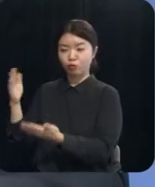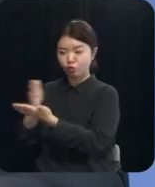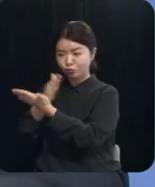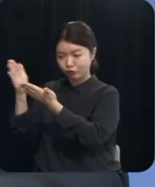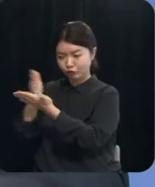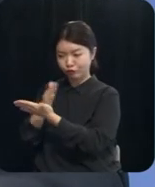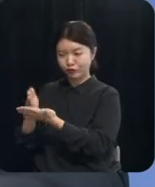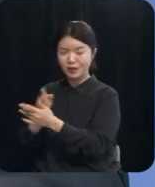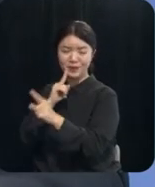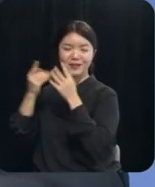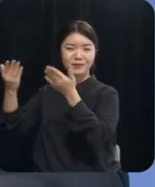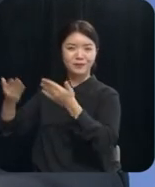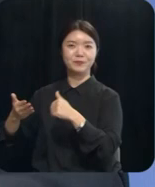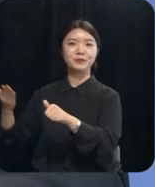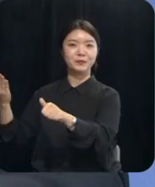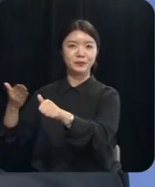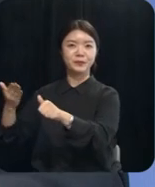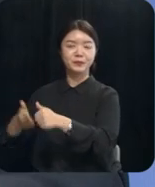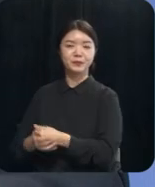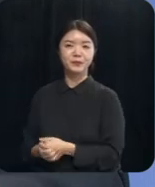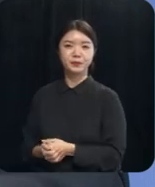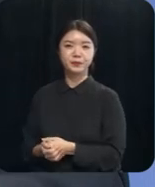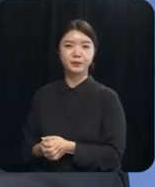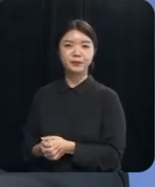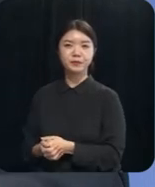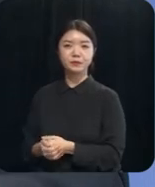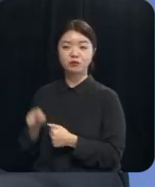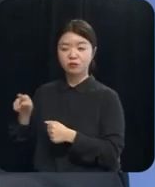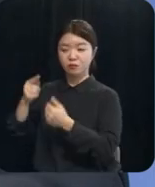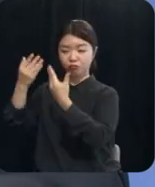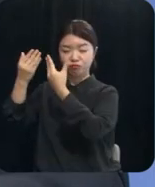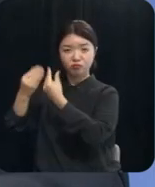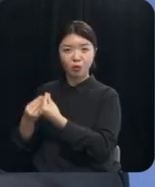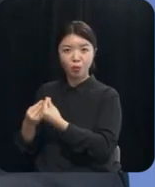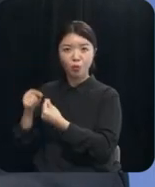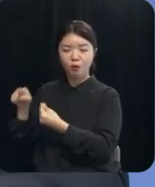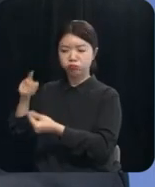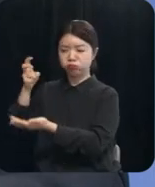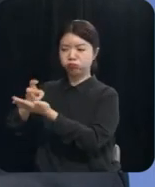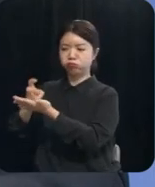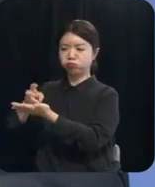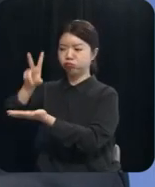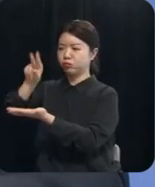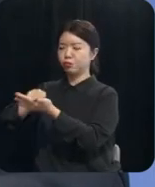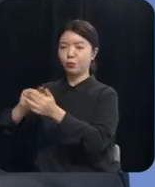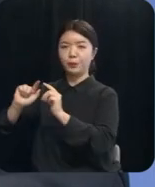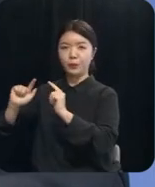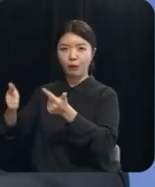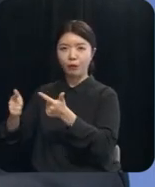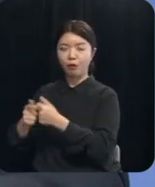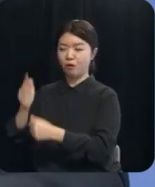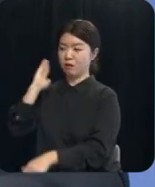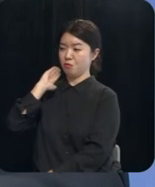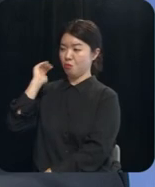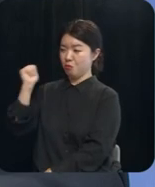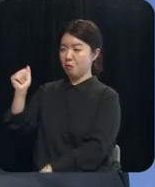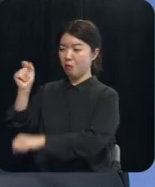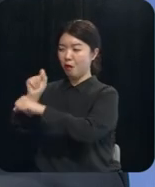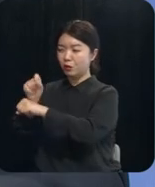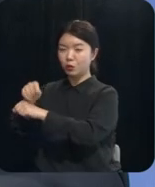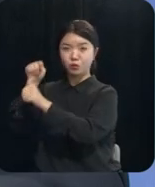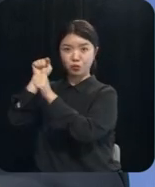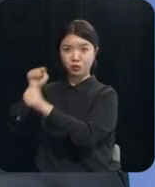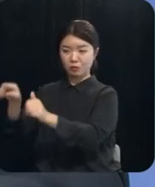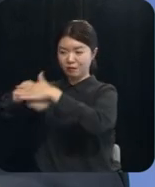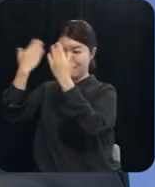구분해서 말씀을 좀 하셔야 될 것 같아요. 이 사항은 법률적 사항도 아니고 대통령의 행정적 조치로